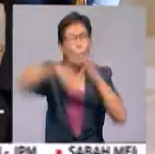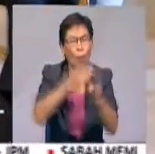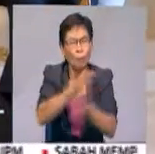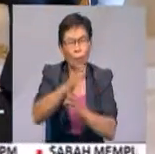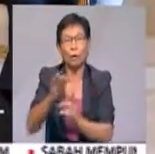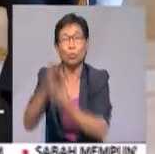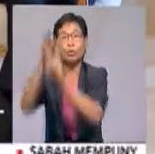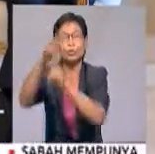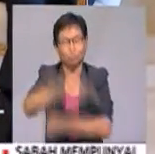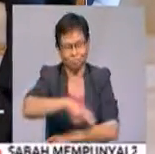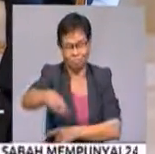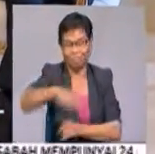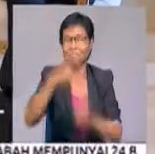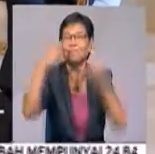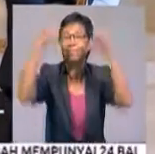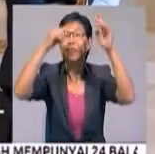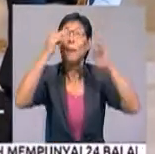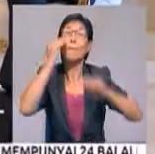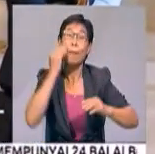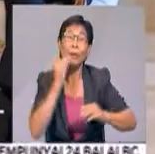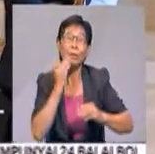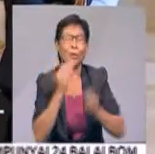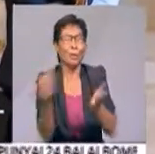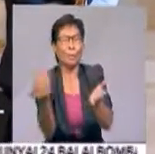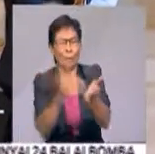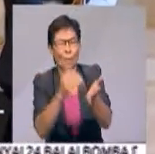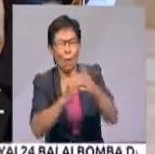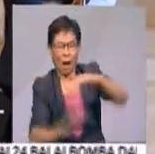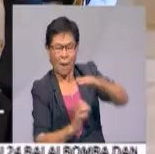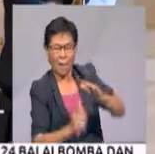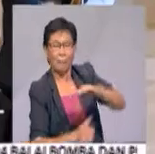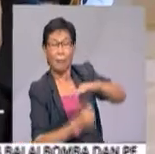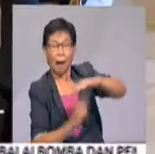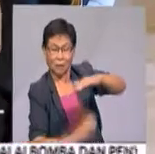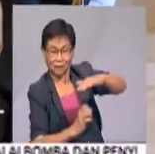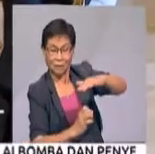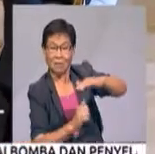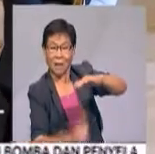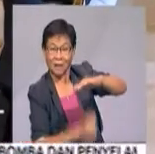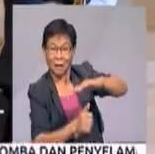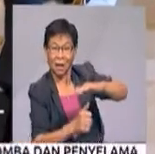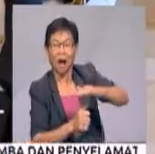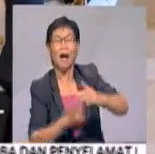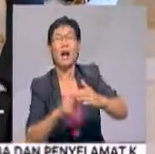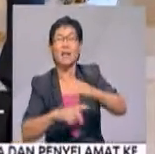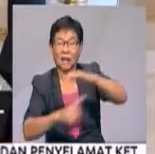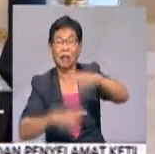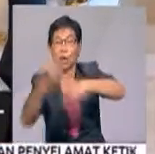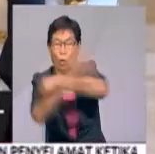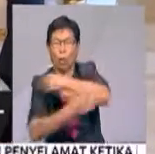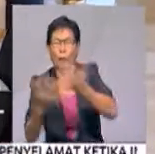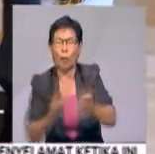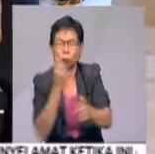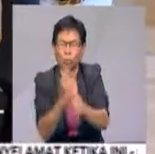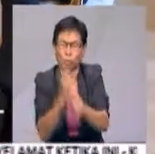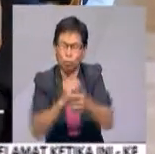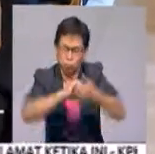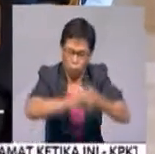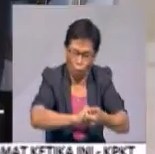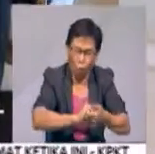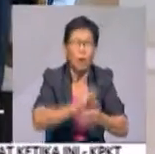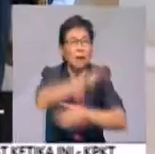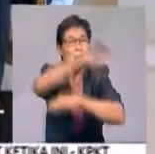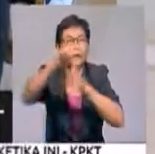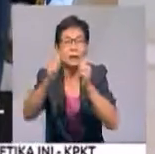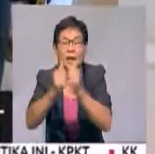sektor pengangkutan. Tun Dr. Mahathir turut mengulangi elemen asas dalam dasar luar Malaysia yang mahu mengekalkan hubungan mesra dengan